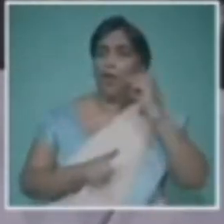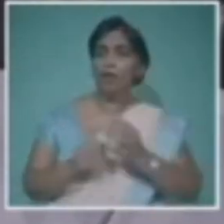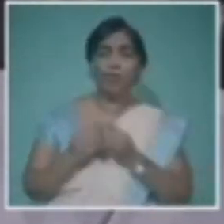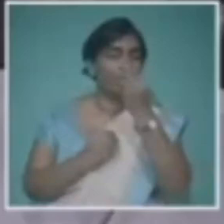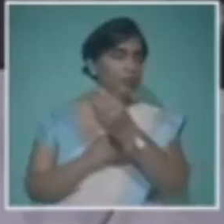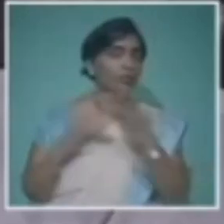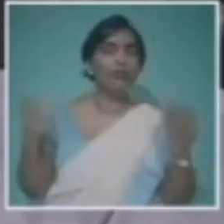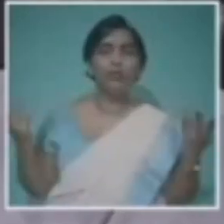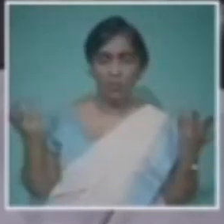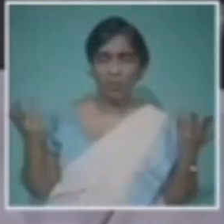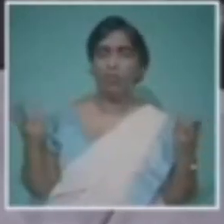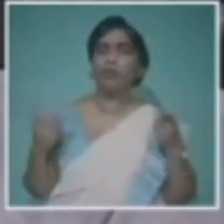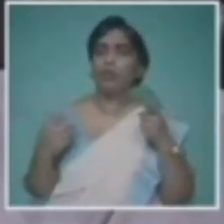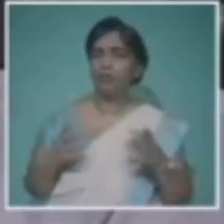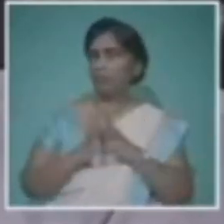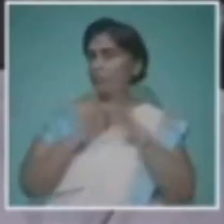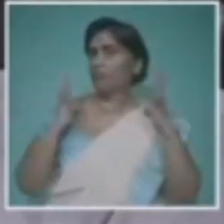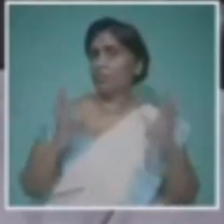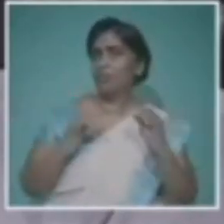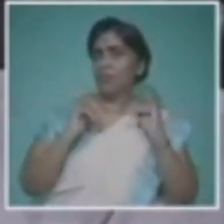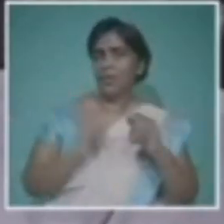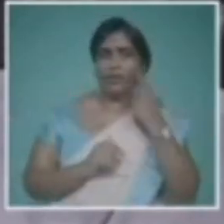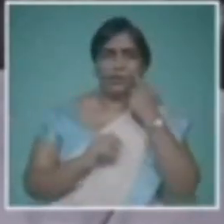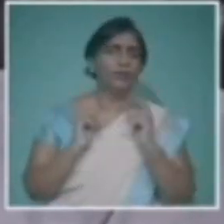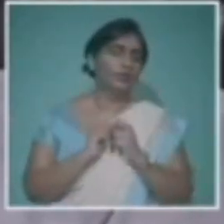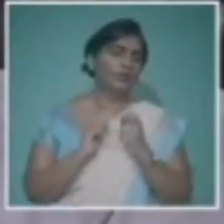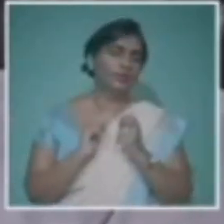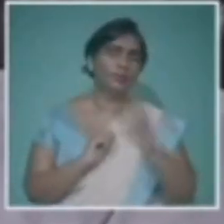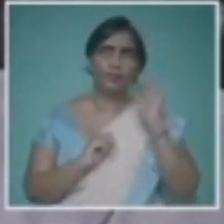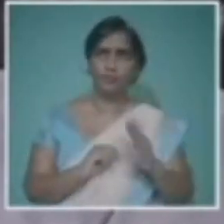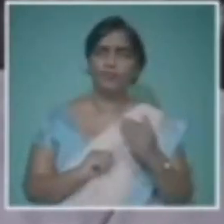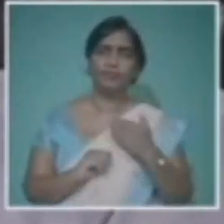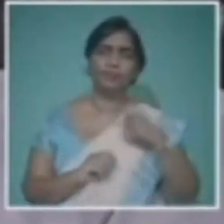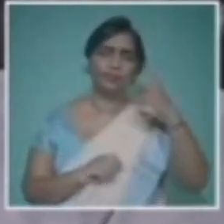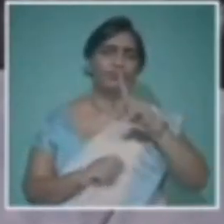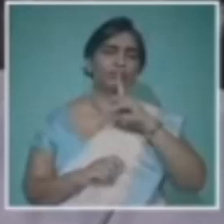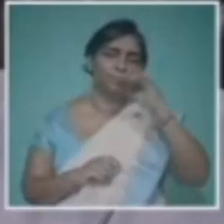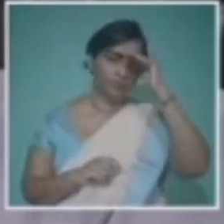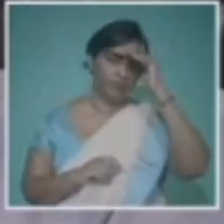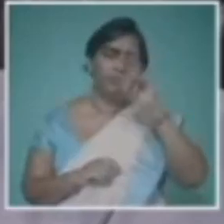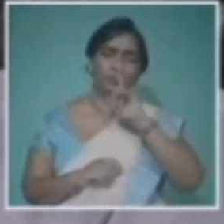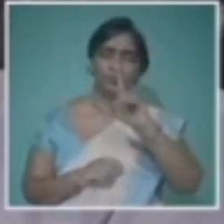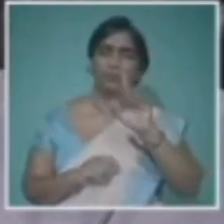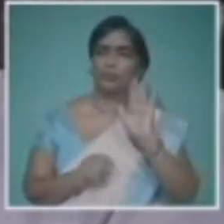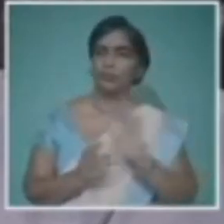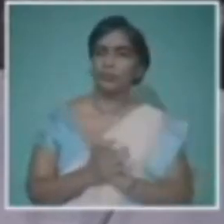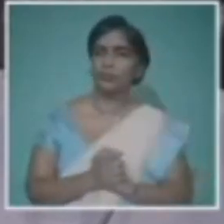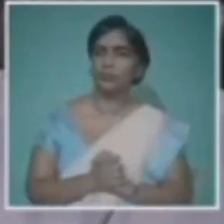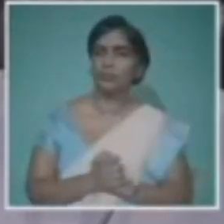දුන්නේ නැත්තම් ඒක බරපතල ඛේදවාචකයක් හැටියටයි මට නියෝජ්‍ය කතානායකතුමනි සඳහන් කරන්න